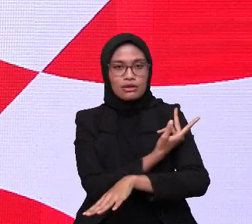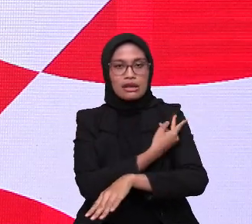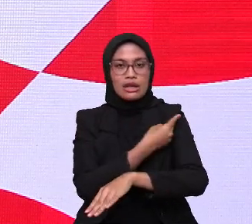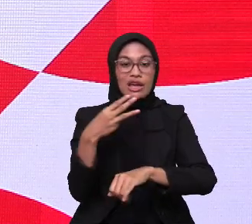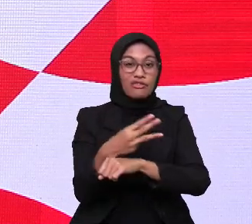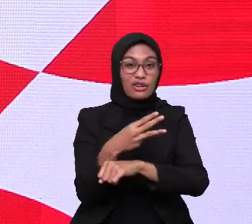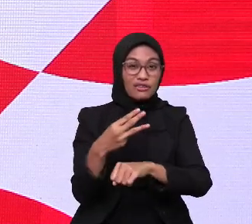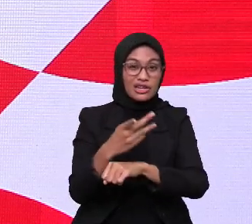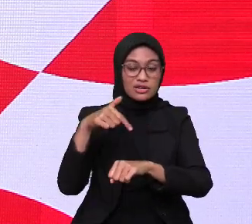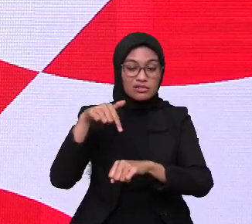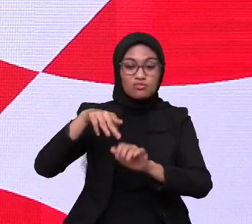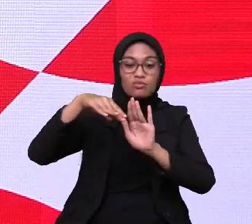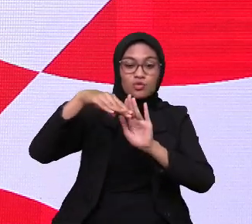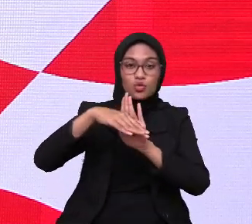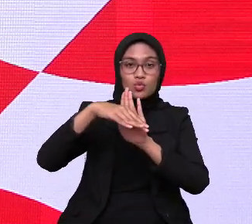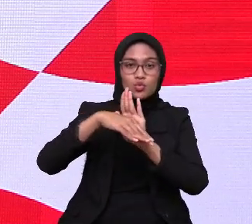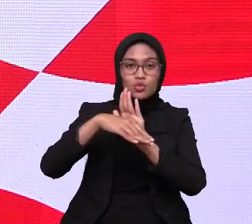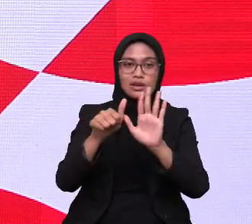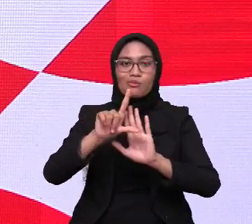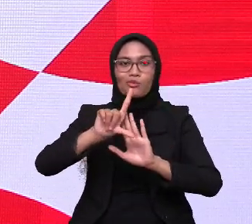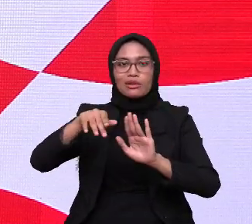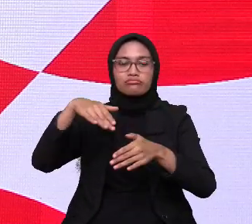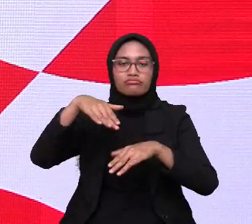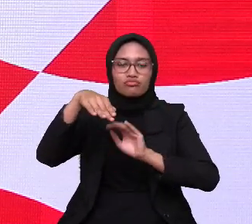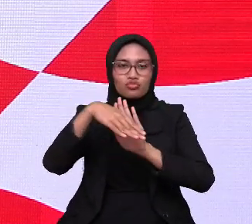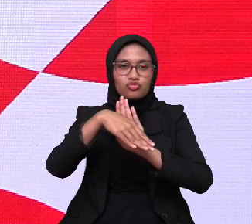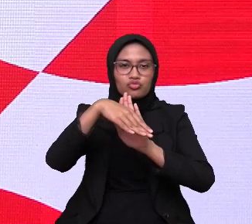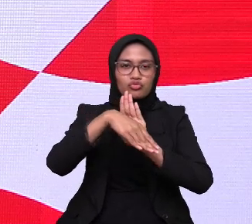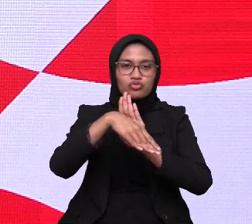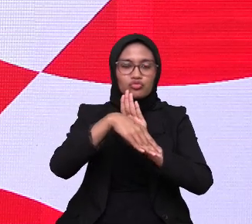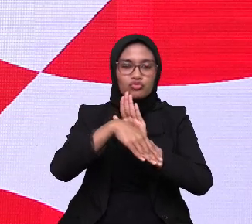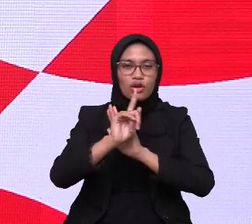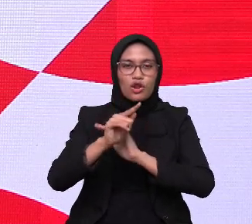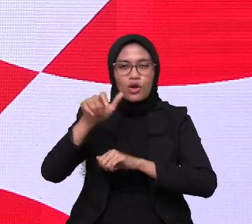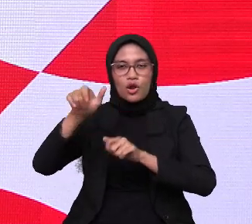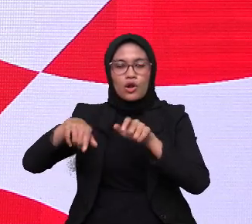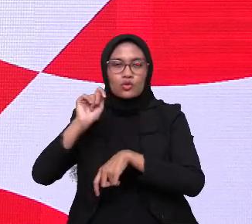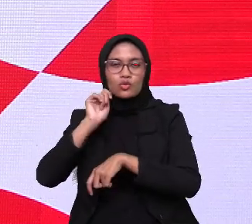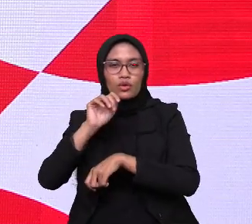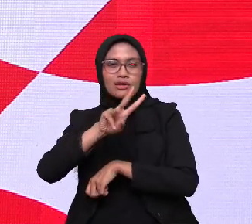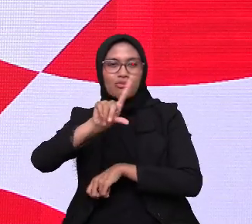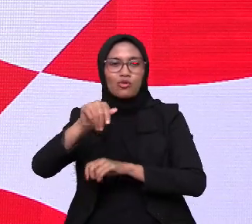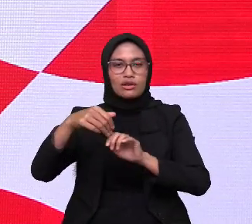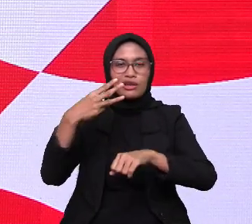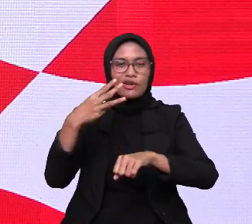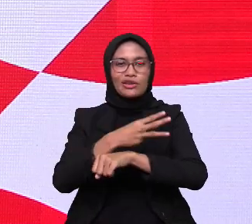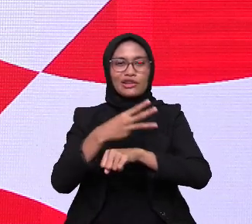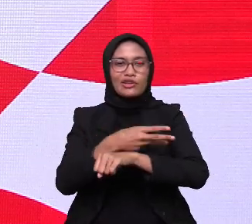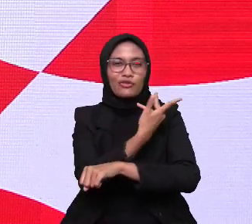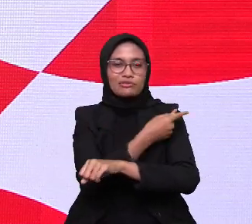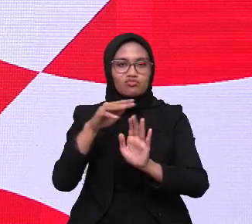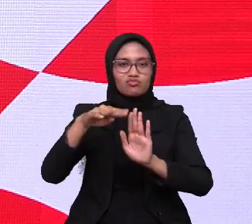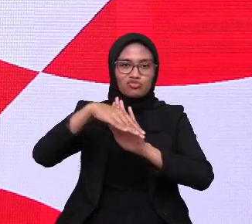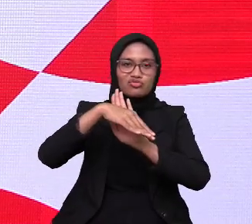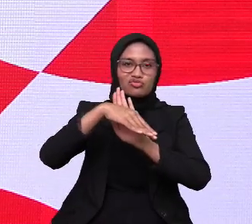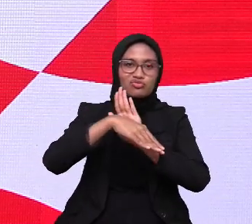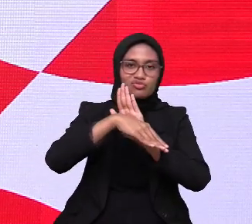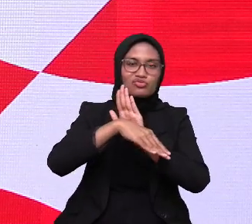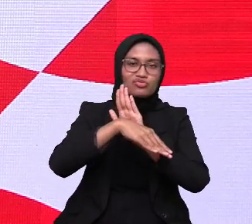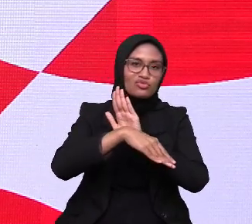setelah 6 bulan bagi orang dewasa normal dan tiga bulan untuk lansia pada prinsipnya pemerintah